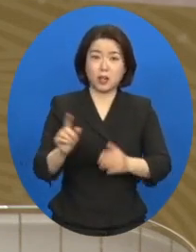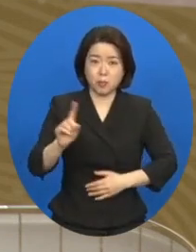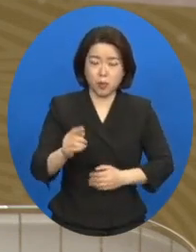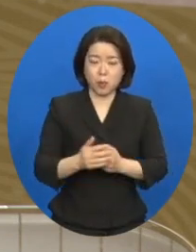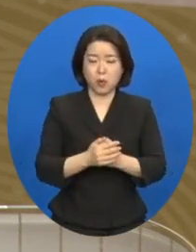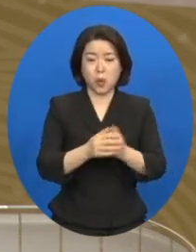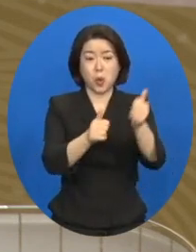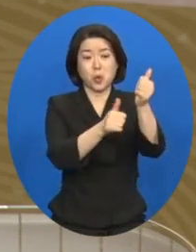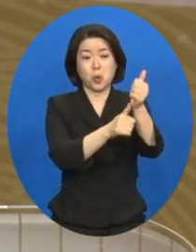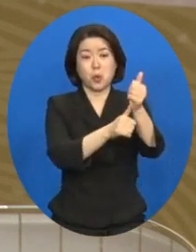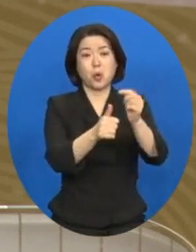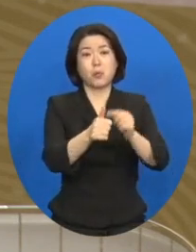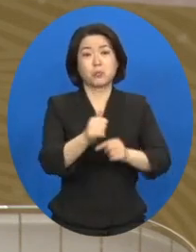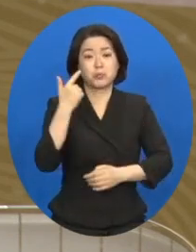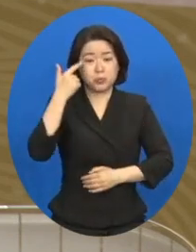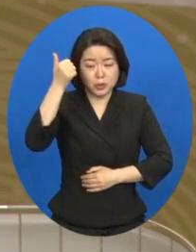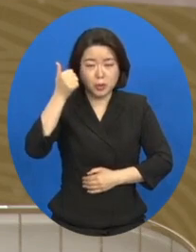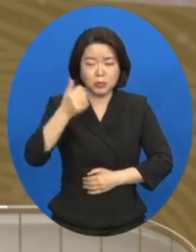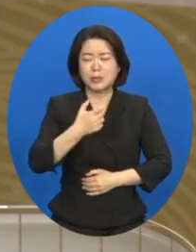부목사님들도 싫어한다는